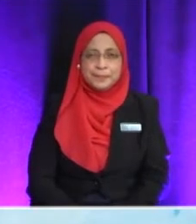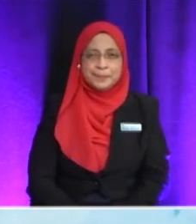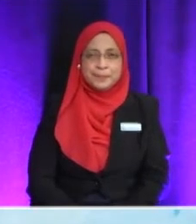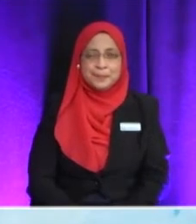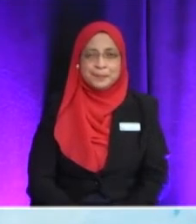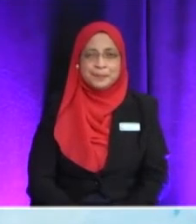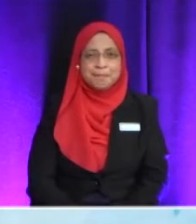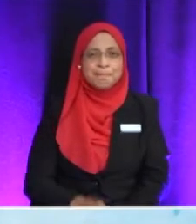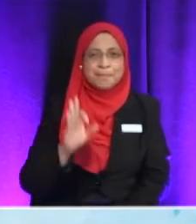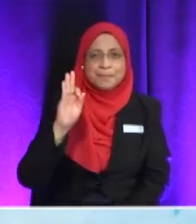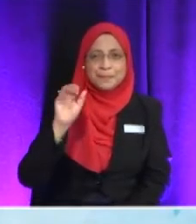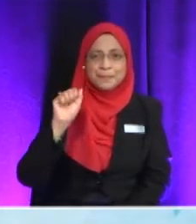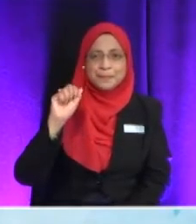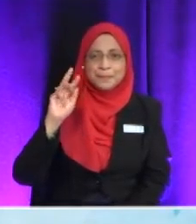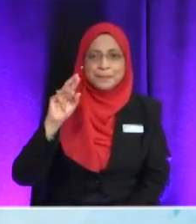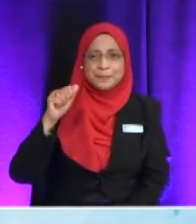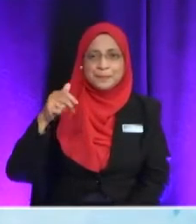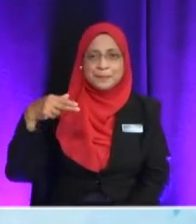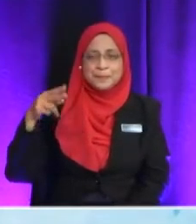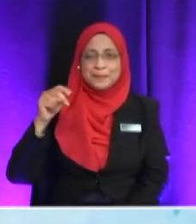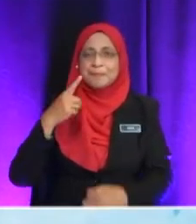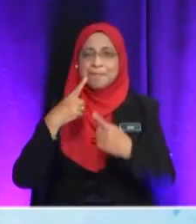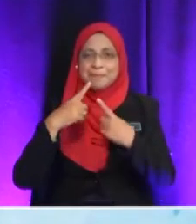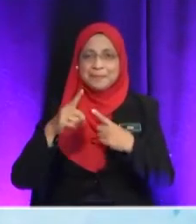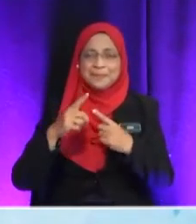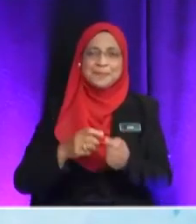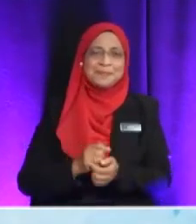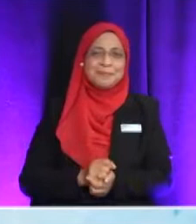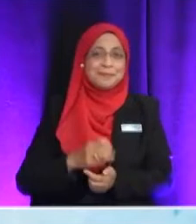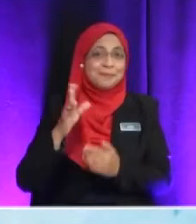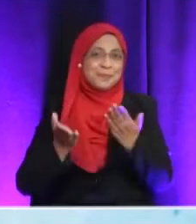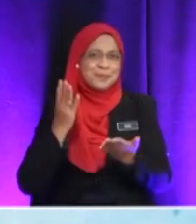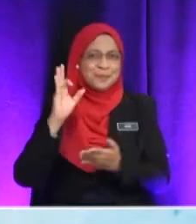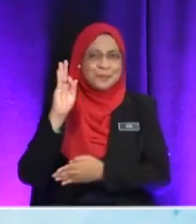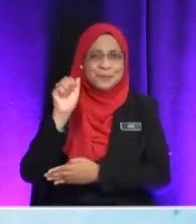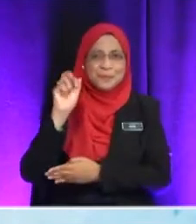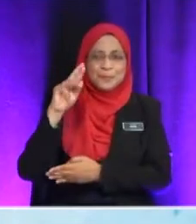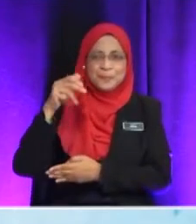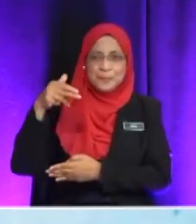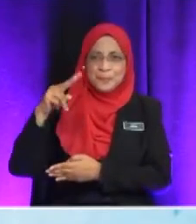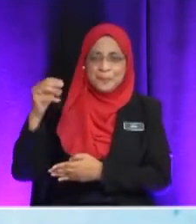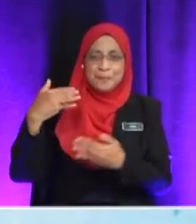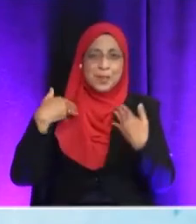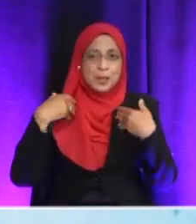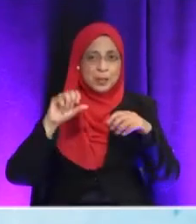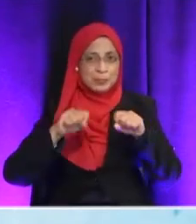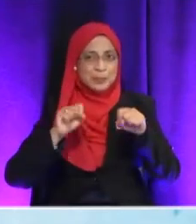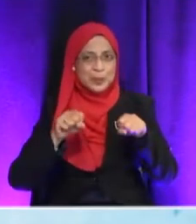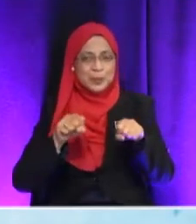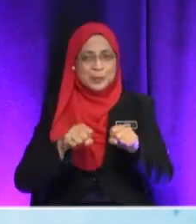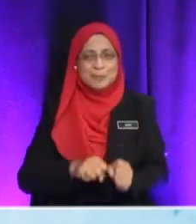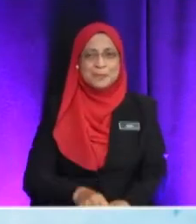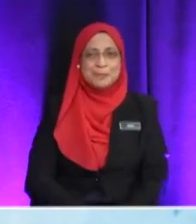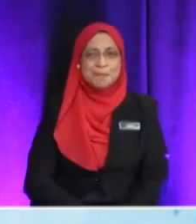Hai valheim ada motor nih ah betul sebagai cepat jinak jawab